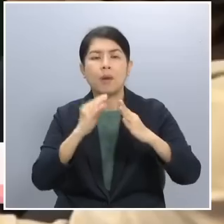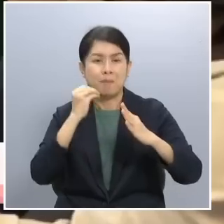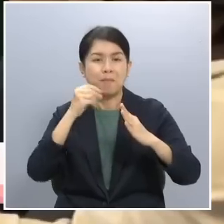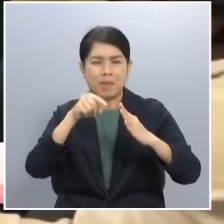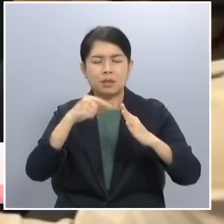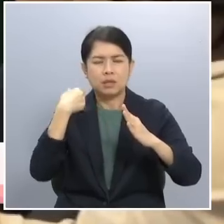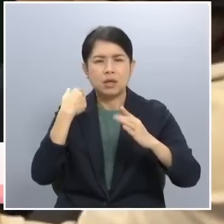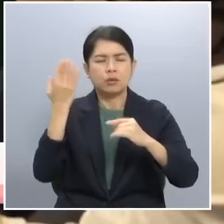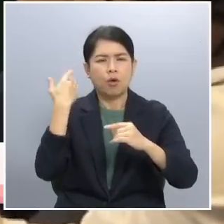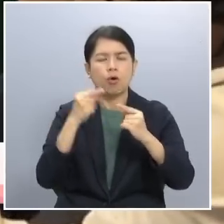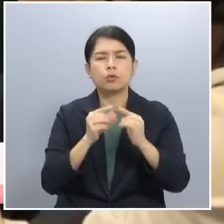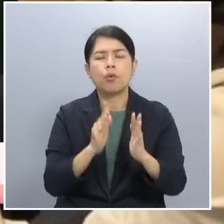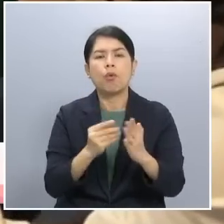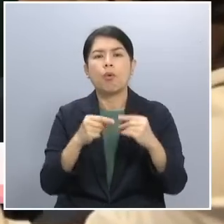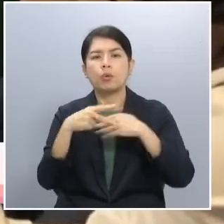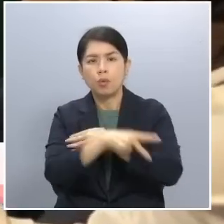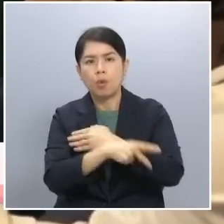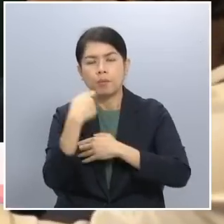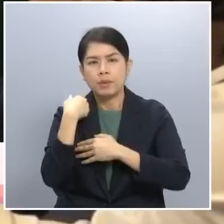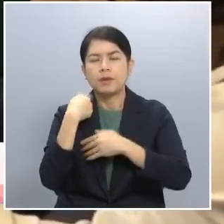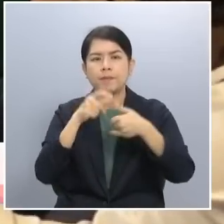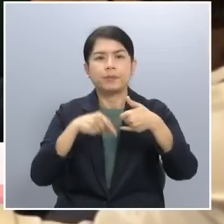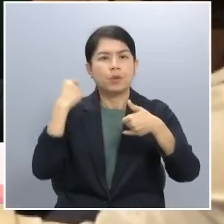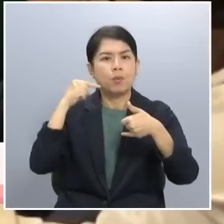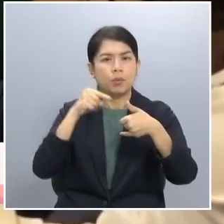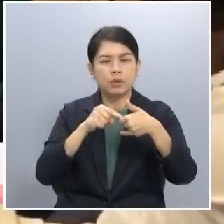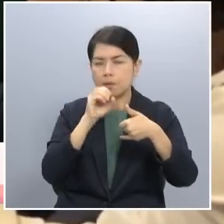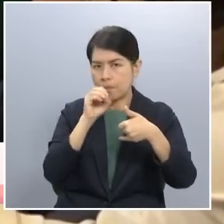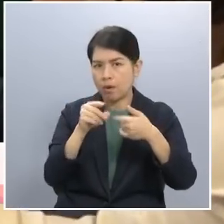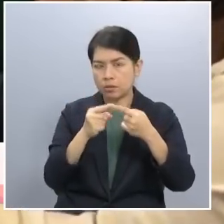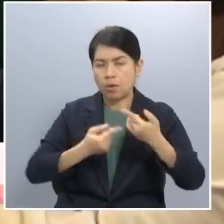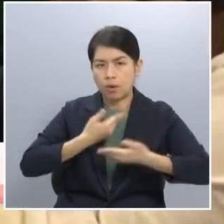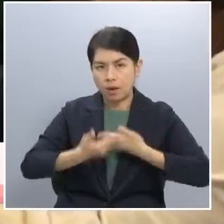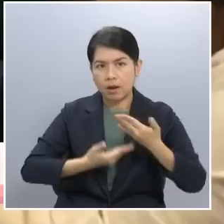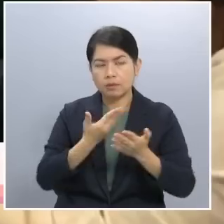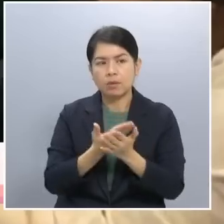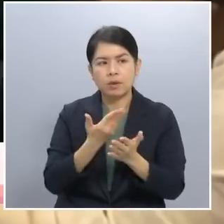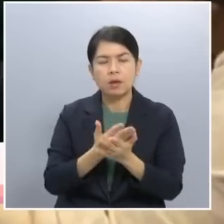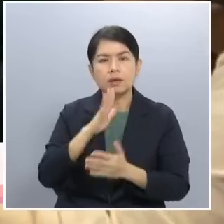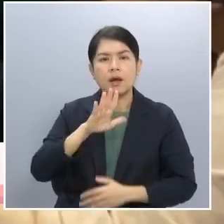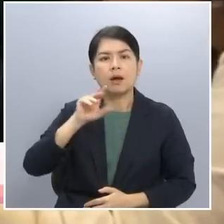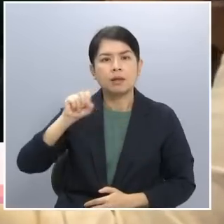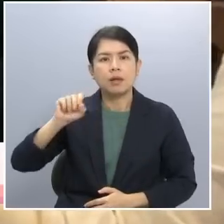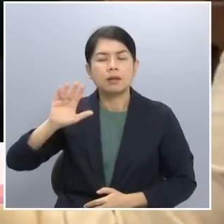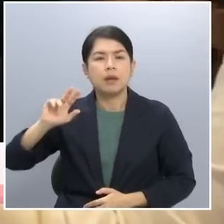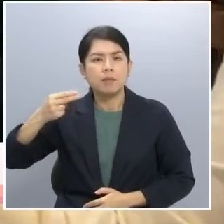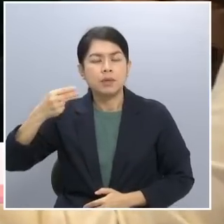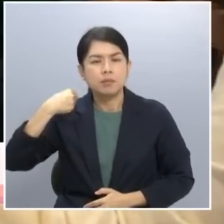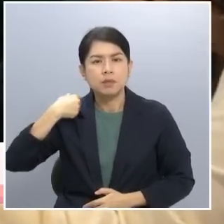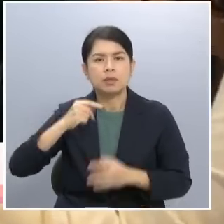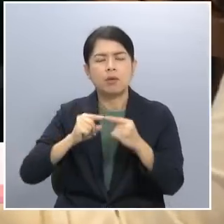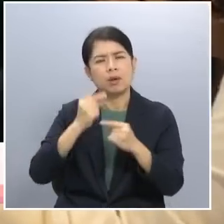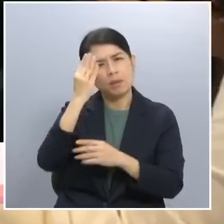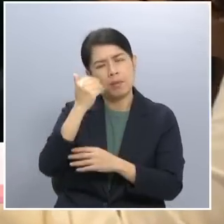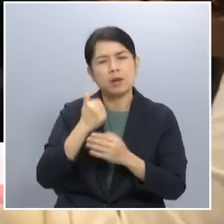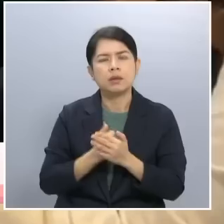ผู้ตายผู้ตายตกลงจะขายที่ 500,000 แล้วสาเหตุที่ทำให้เกิดเหตุการณ์นี้ขึ้นก็เพราะว่าหลายรอบ